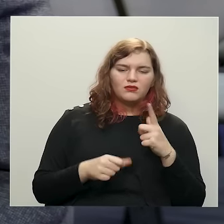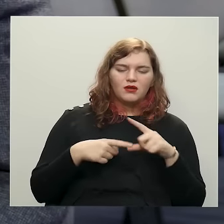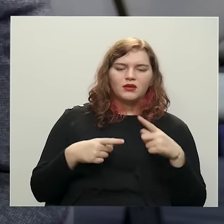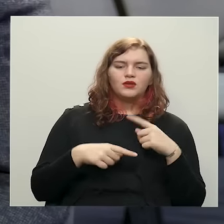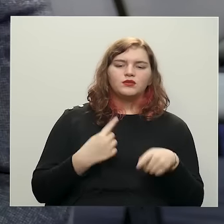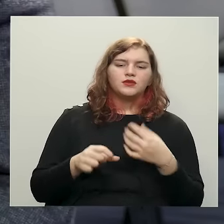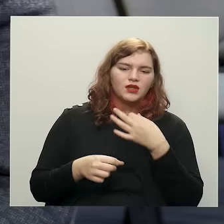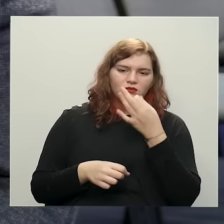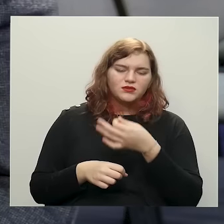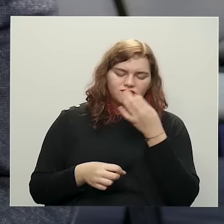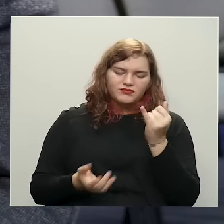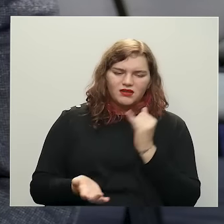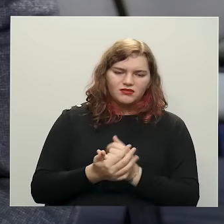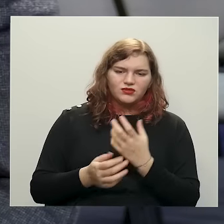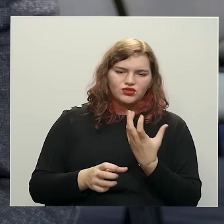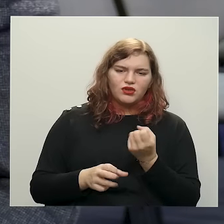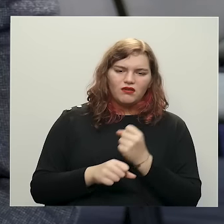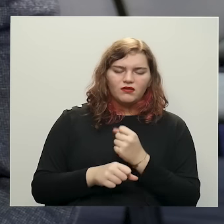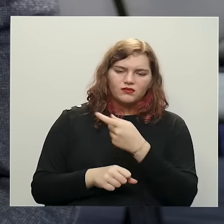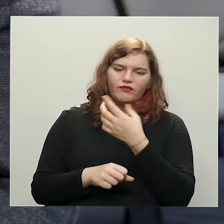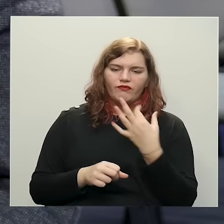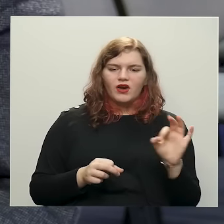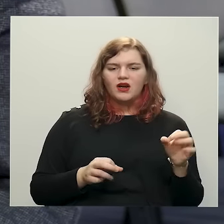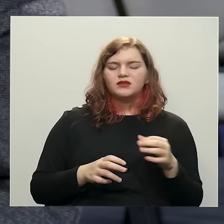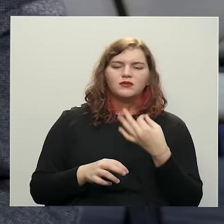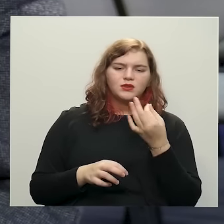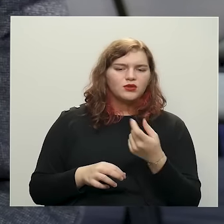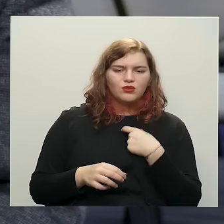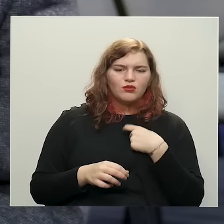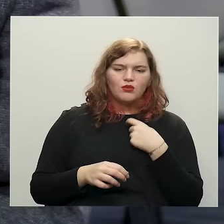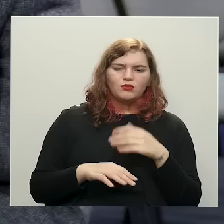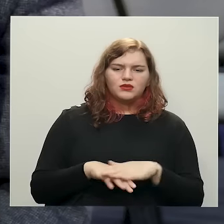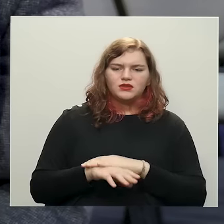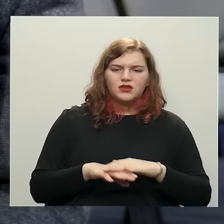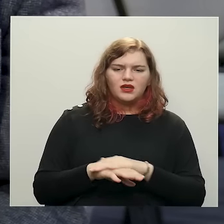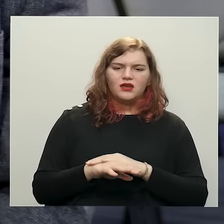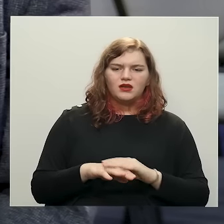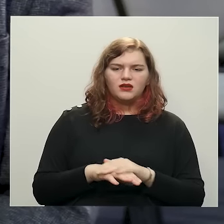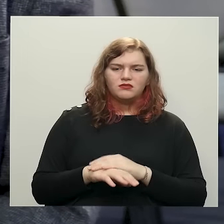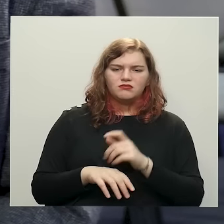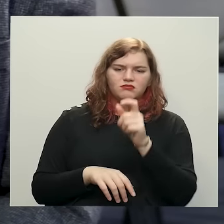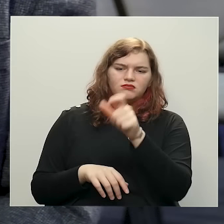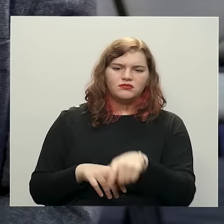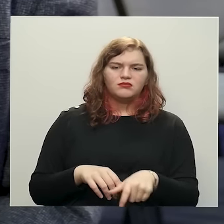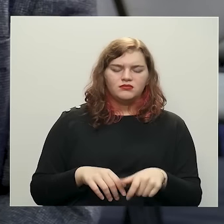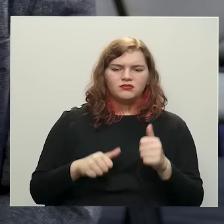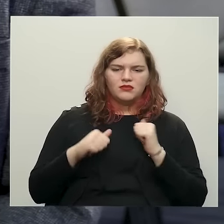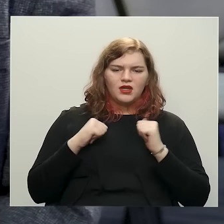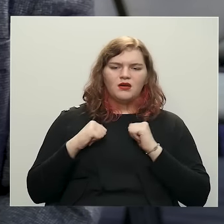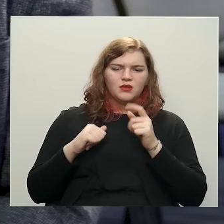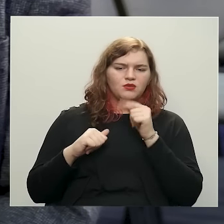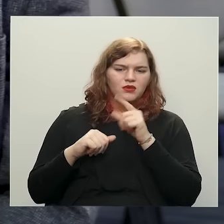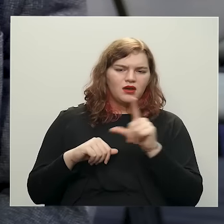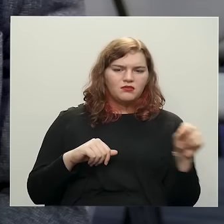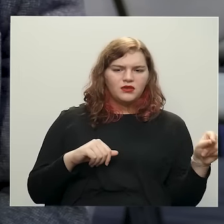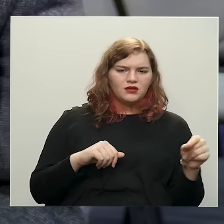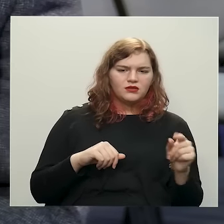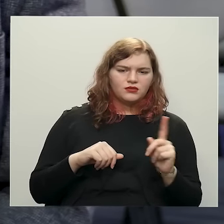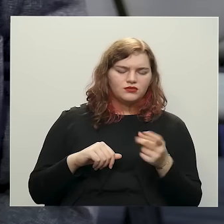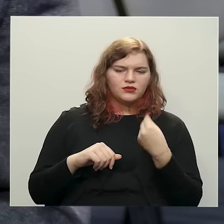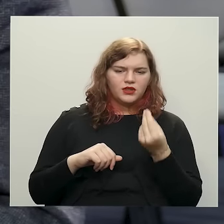După mărturisire, că am mărturisit ce am făcut în Franța, am mărturisit că nu pot să-l iert pe respectivul de la tabăra de unde am plecat, nu